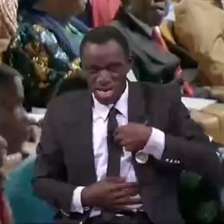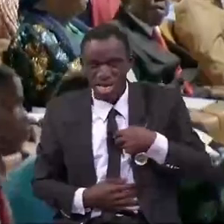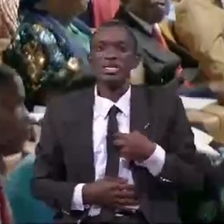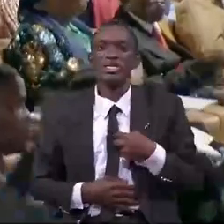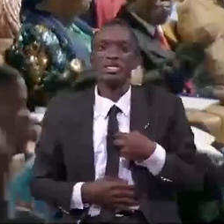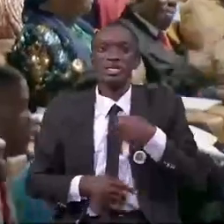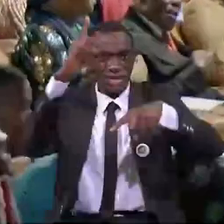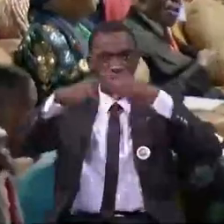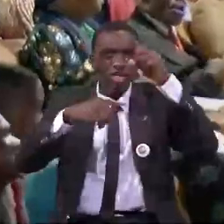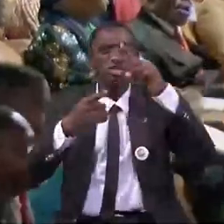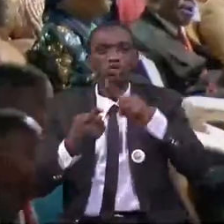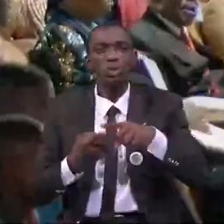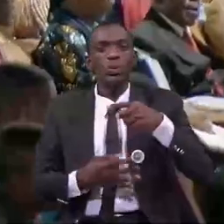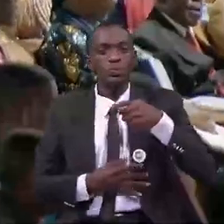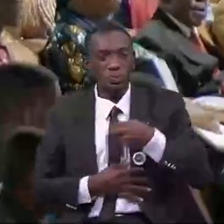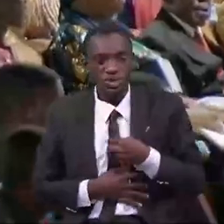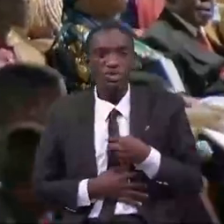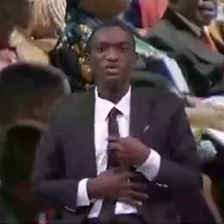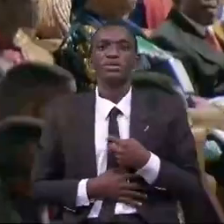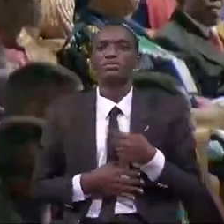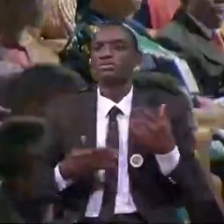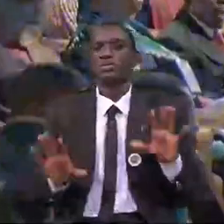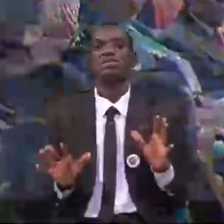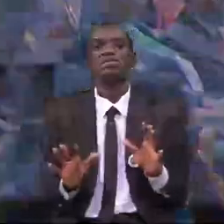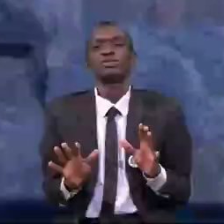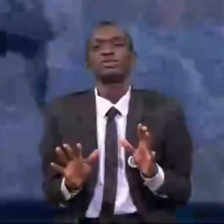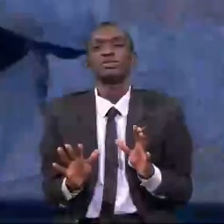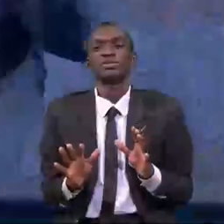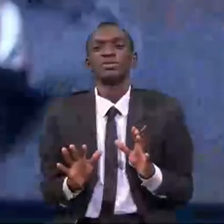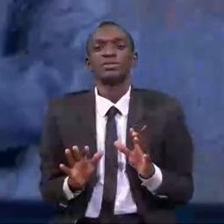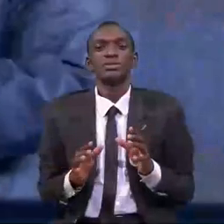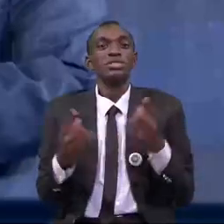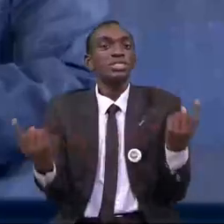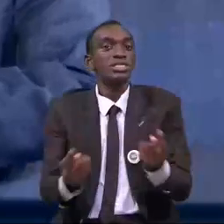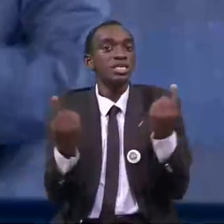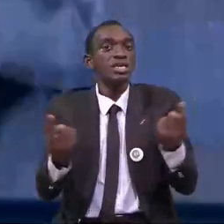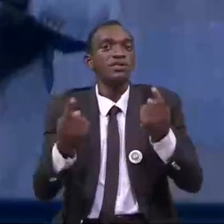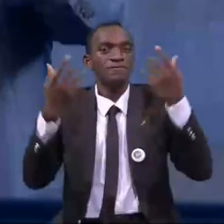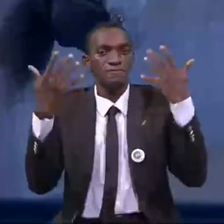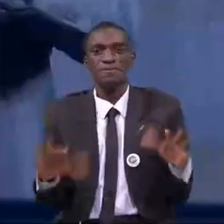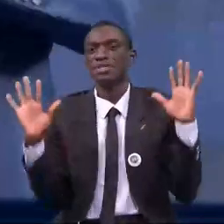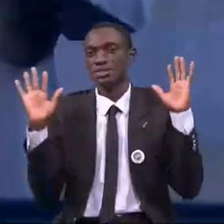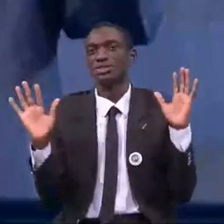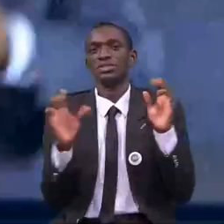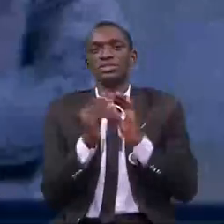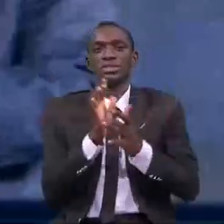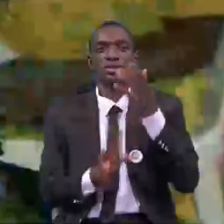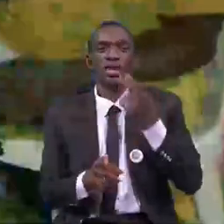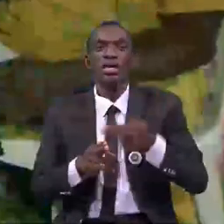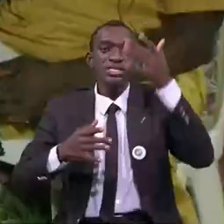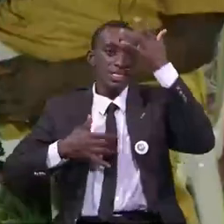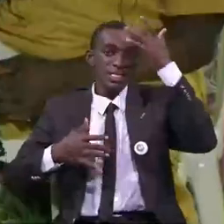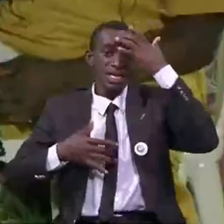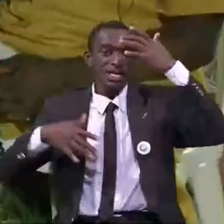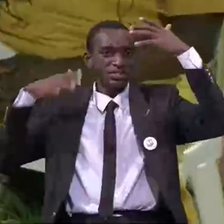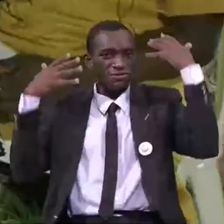faut dire il me dit c'est fini c'est fini pour le péché c'est